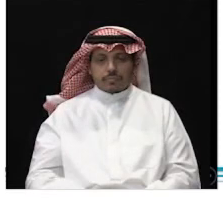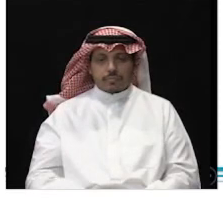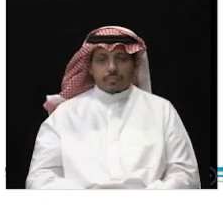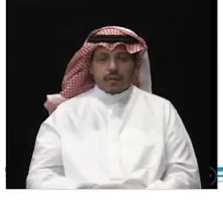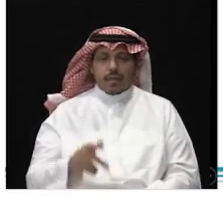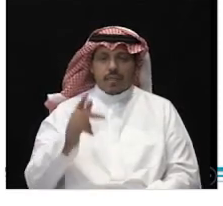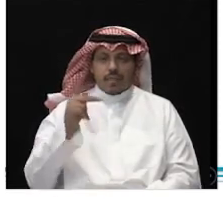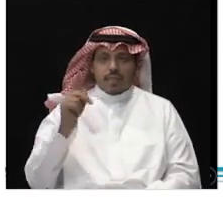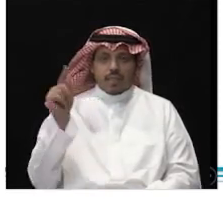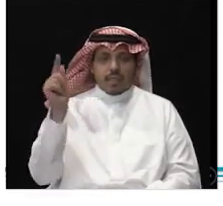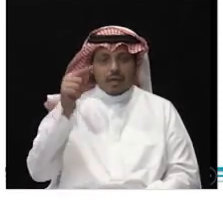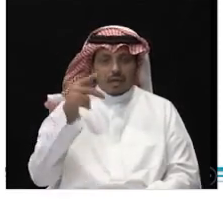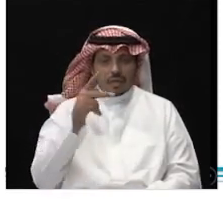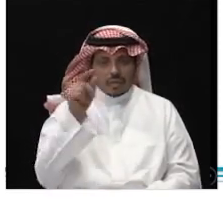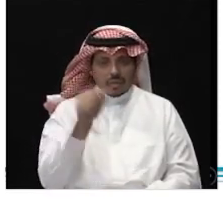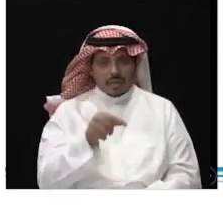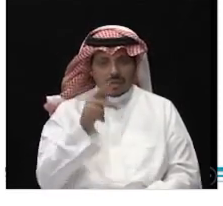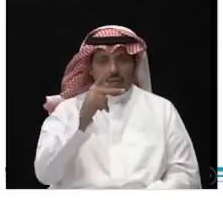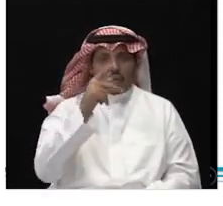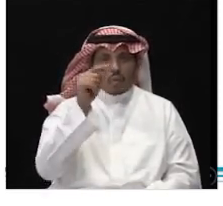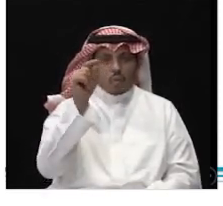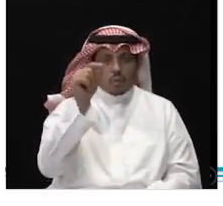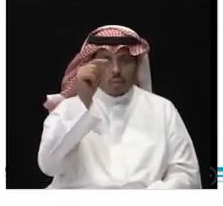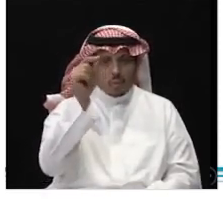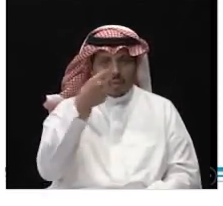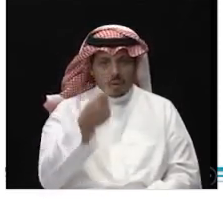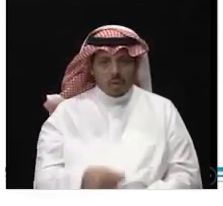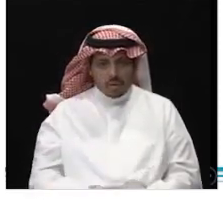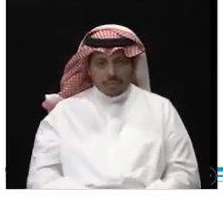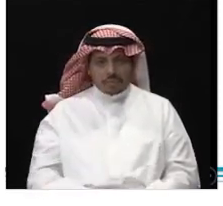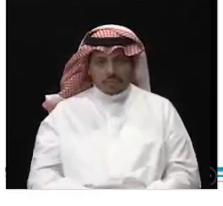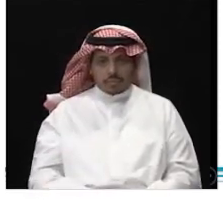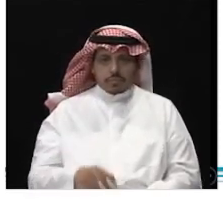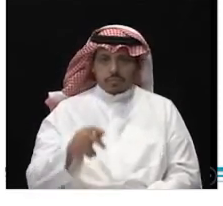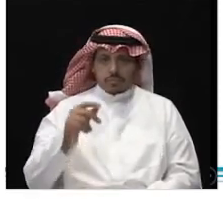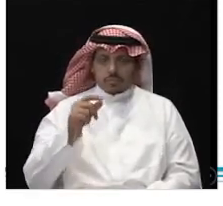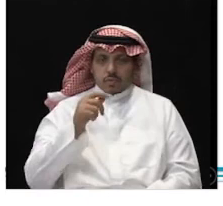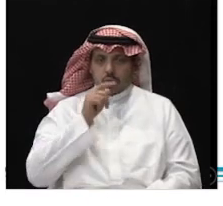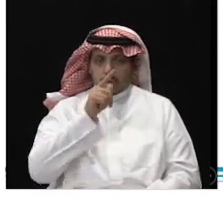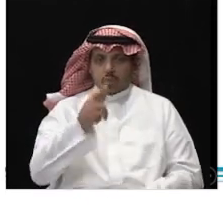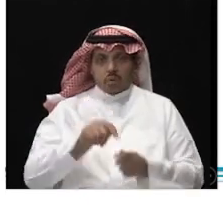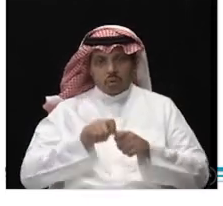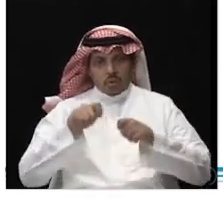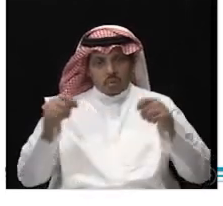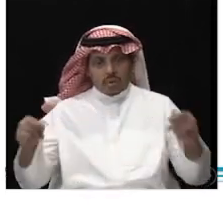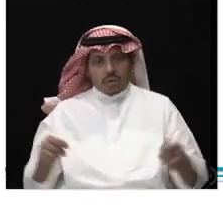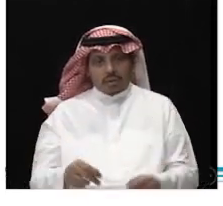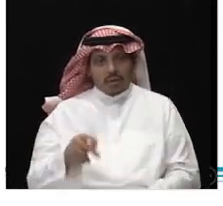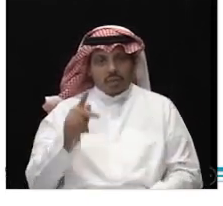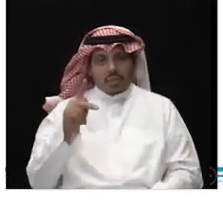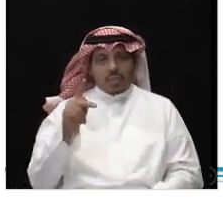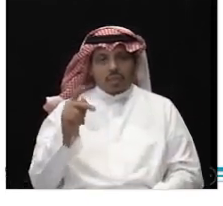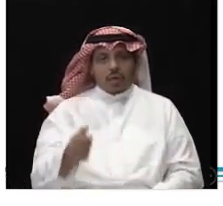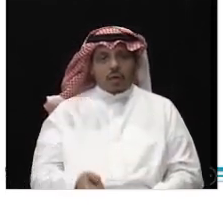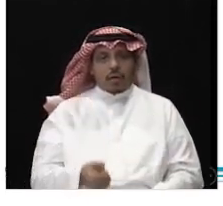ضاء، ضي، ضو. والصوت الطويل، ضاء،